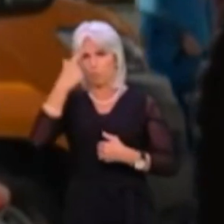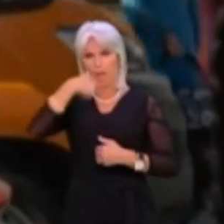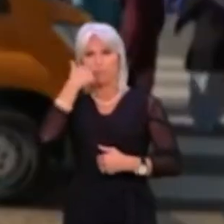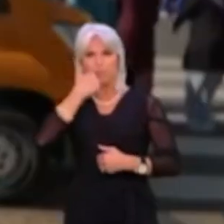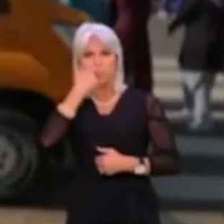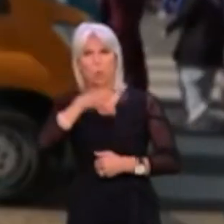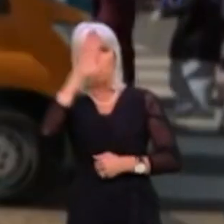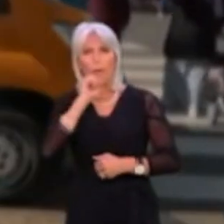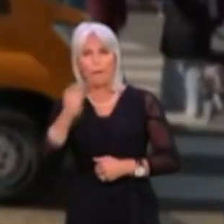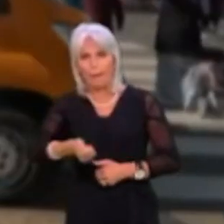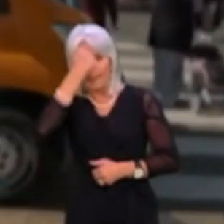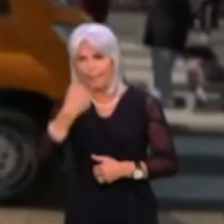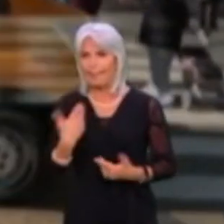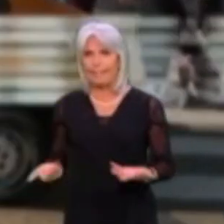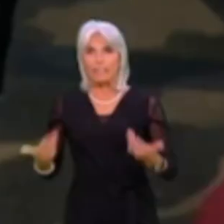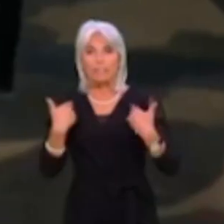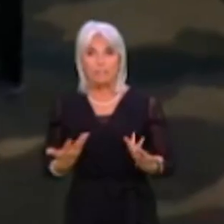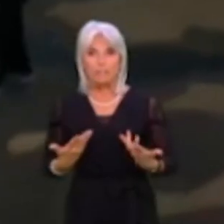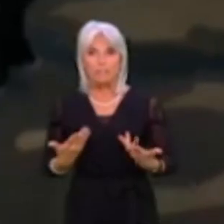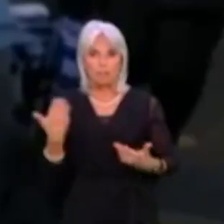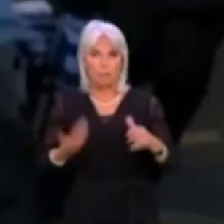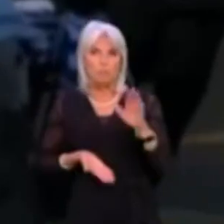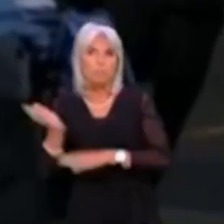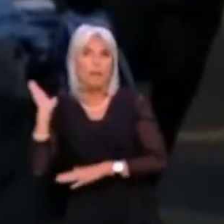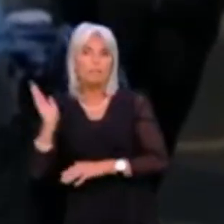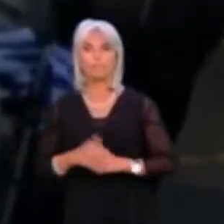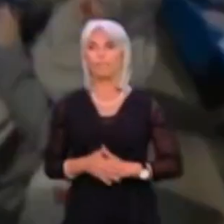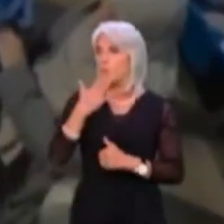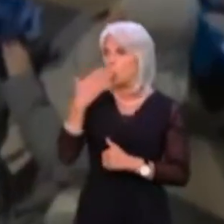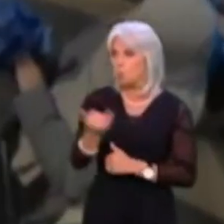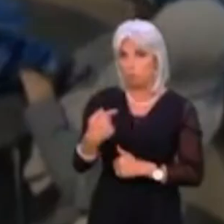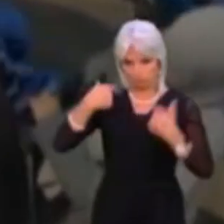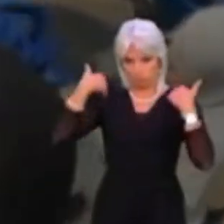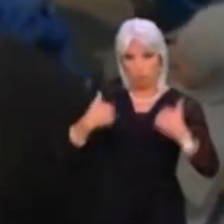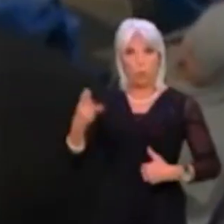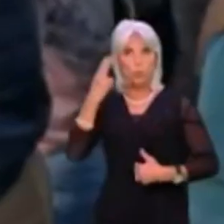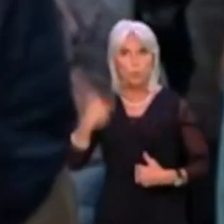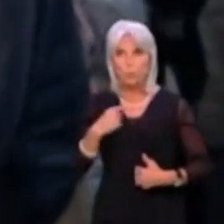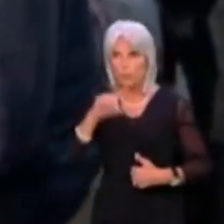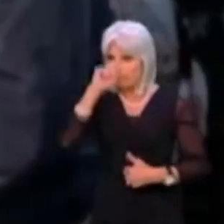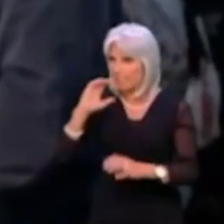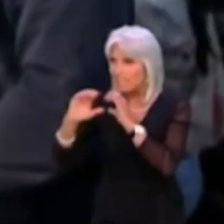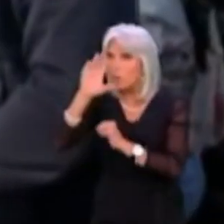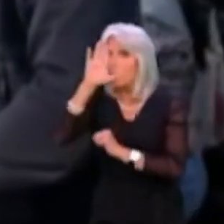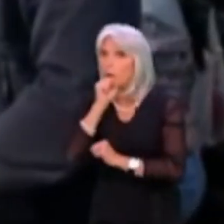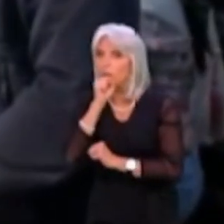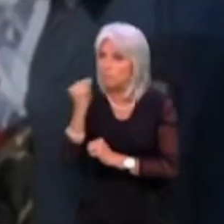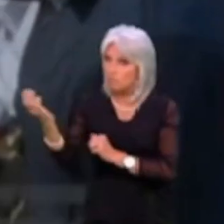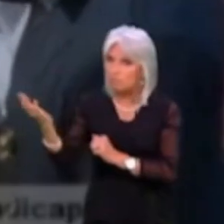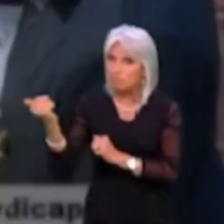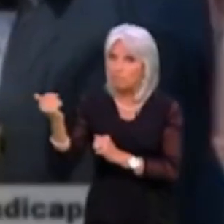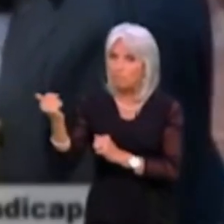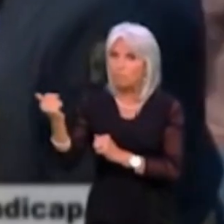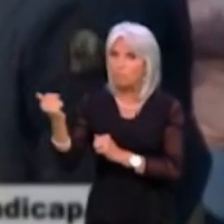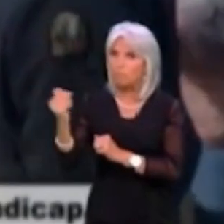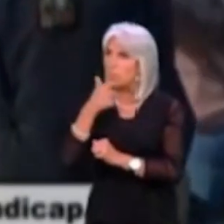comprend rien, je lui donne la gaufre et puis il se casse, quoi. Bonjour, je suis sourd et j'ai du mal à comprendre. Quelle langue vous parlez? Anglais? Vous